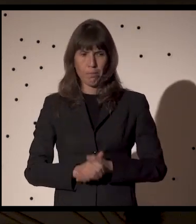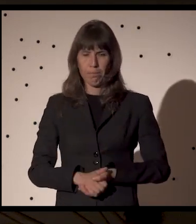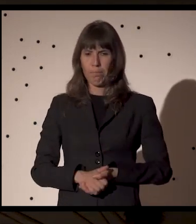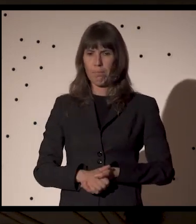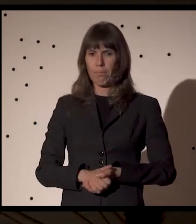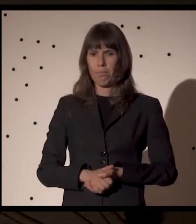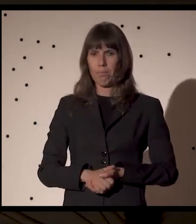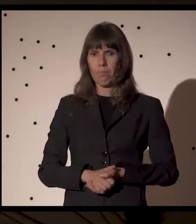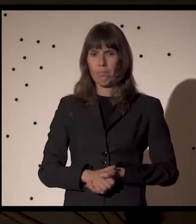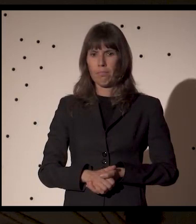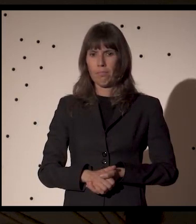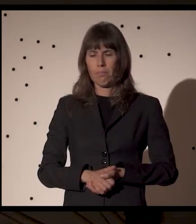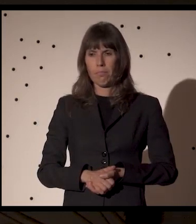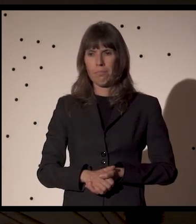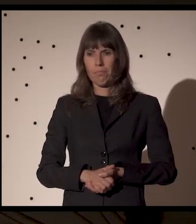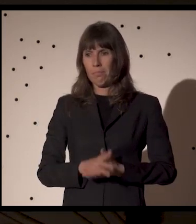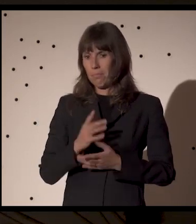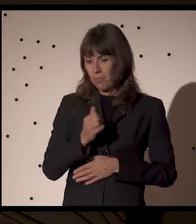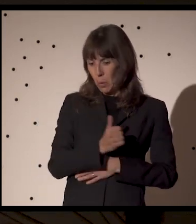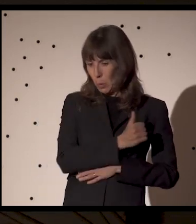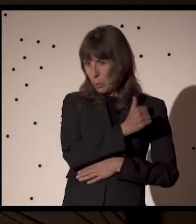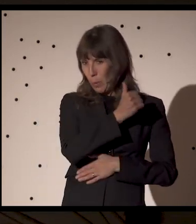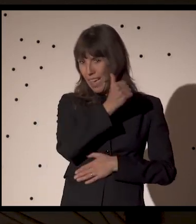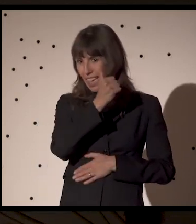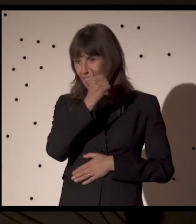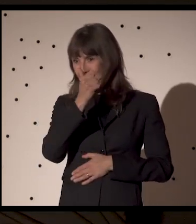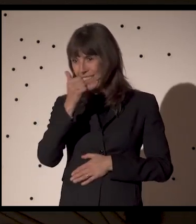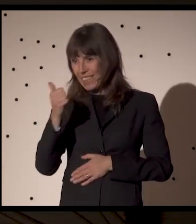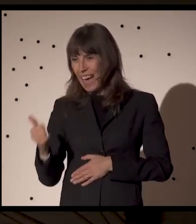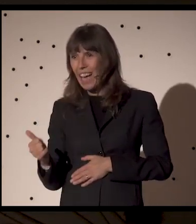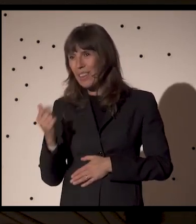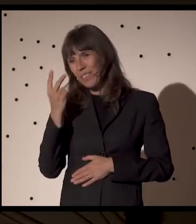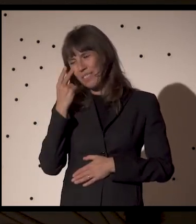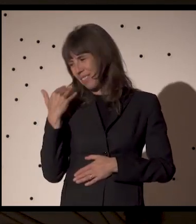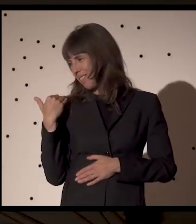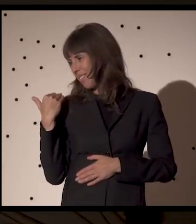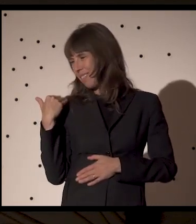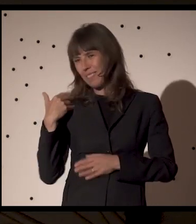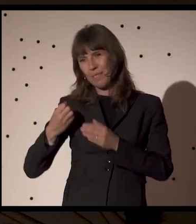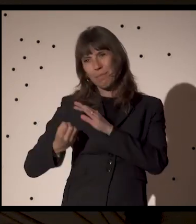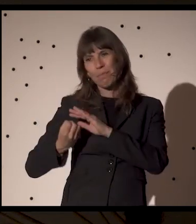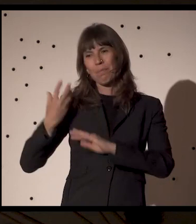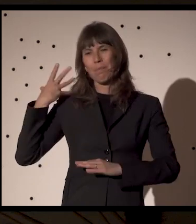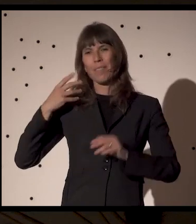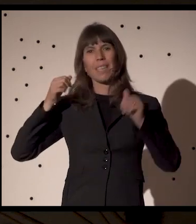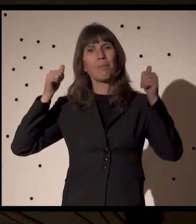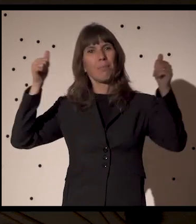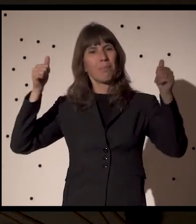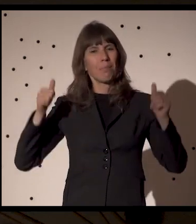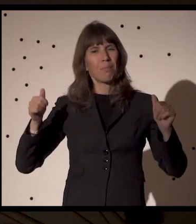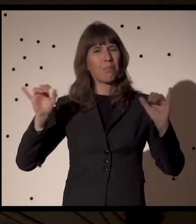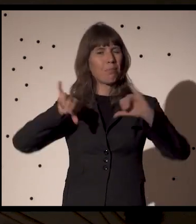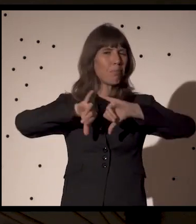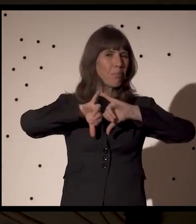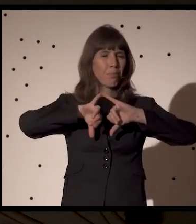come vedete anche dal dal manifesto alle mie spalle l'oggetto il punto